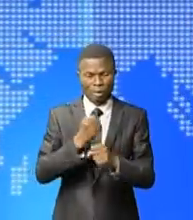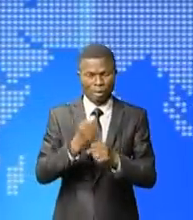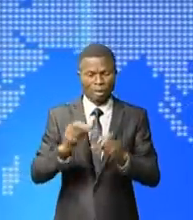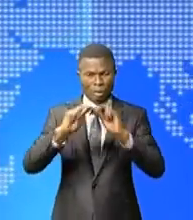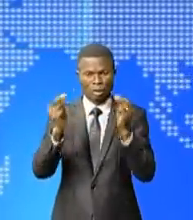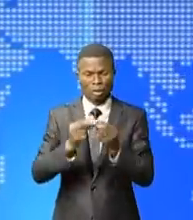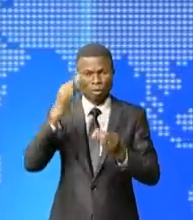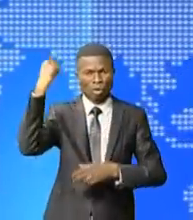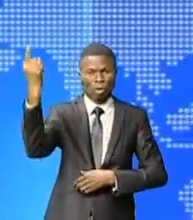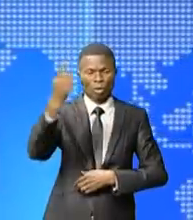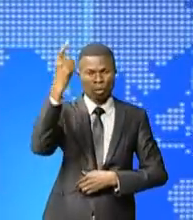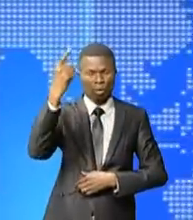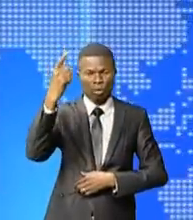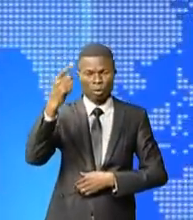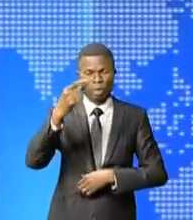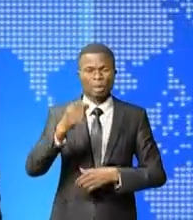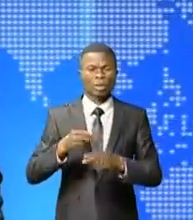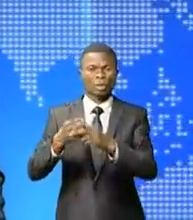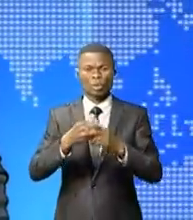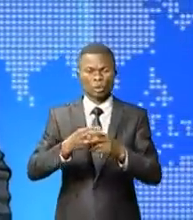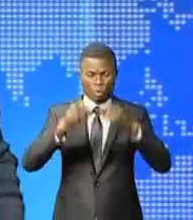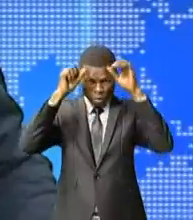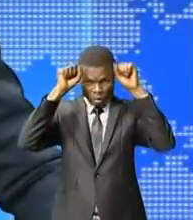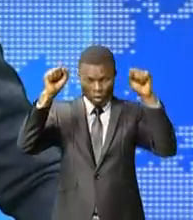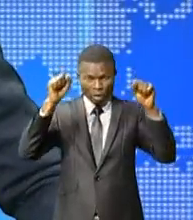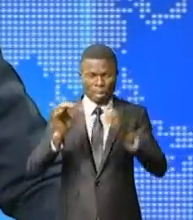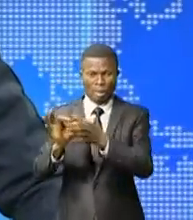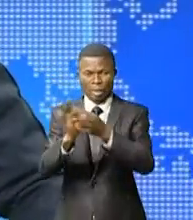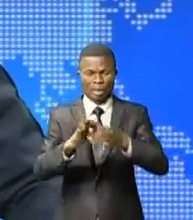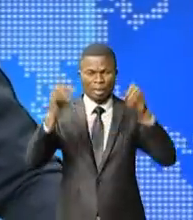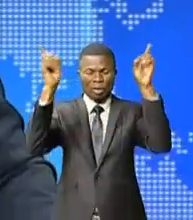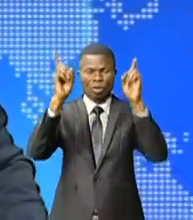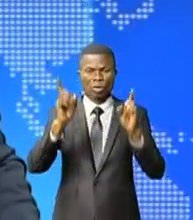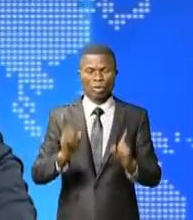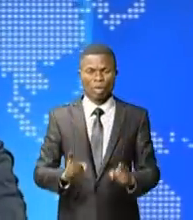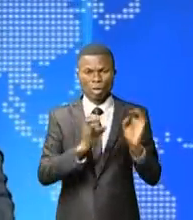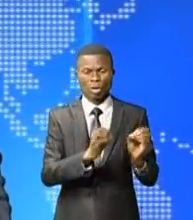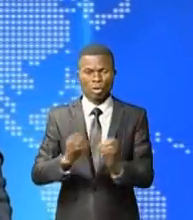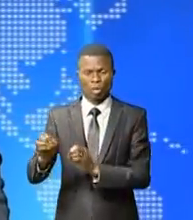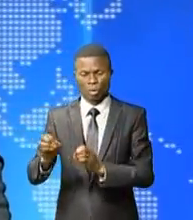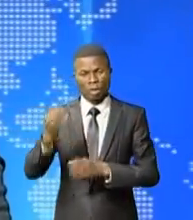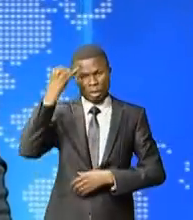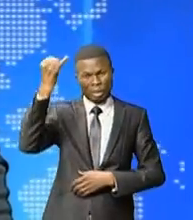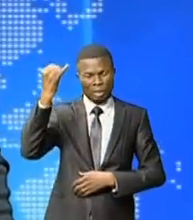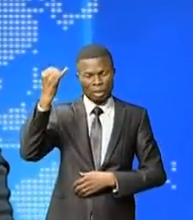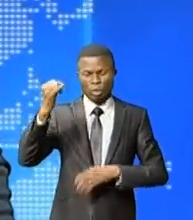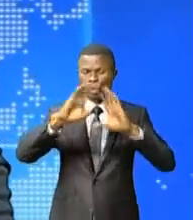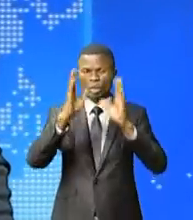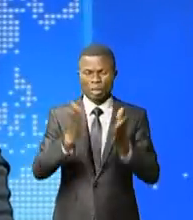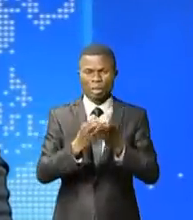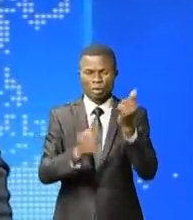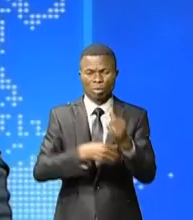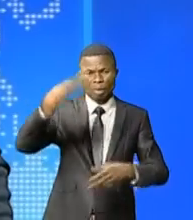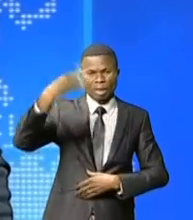colloque international sur la présidence congolaise à l'Union africaine, organisé à l'attention des auditeurs de la